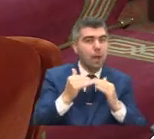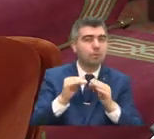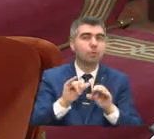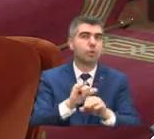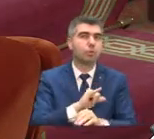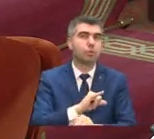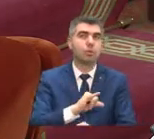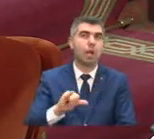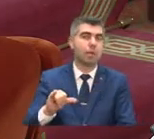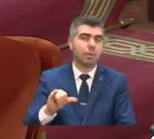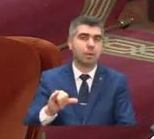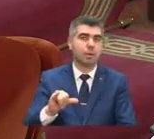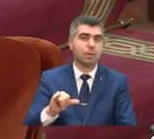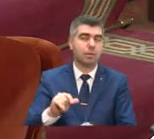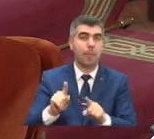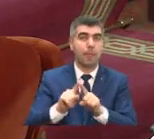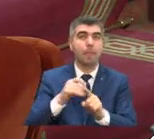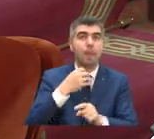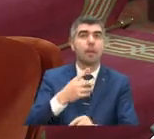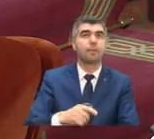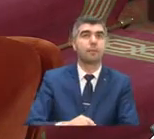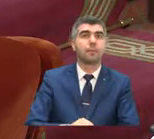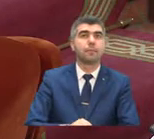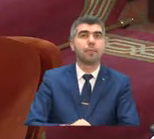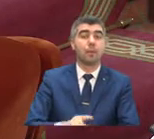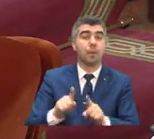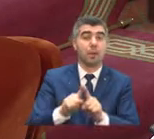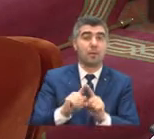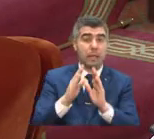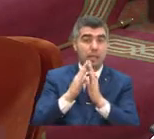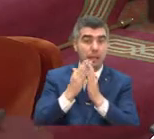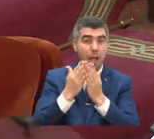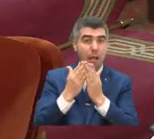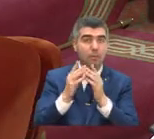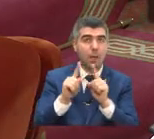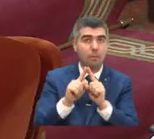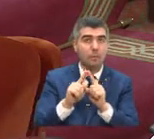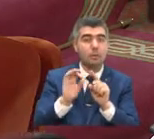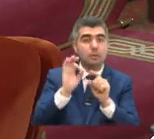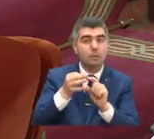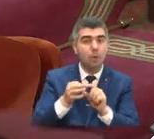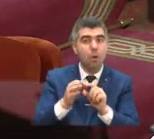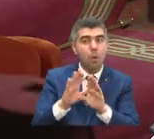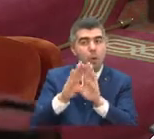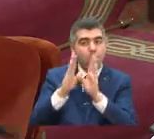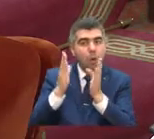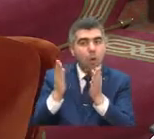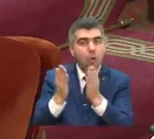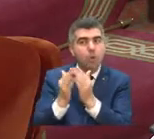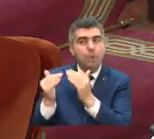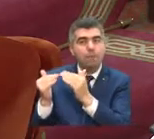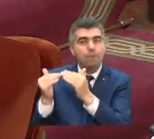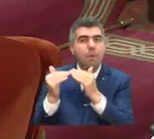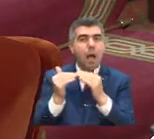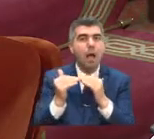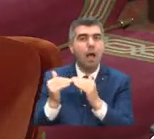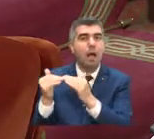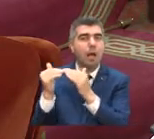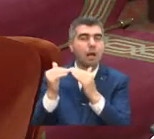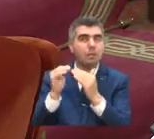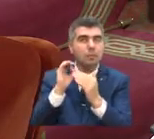ديال هاد السجل هو ايجاد اليه للتنسيق والاليه